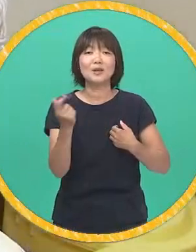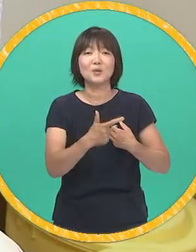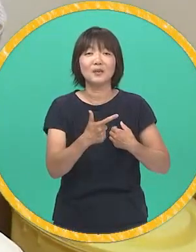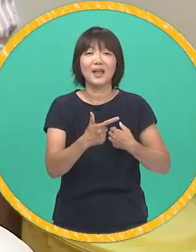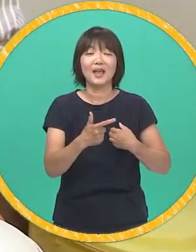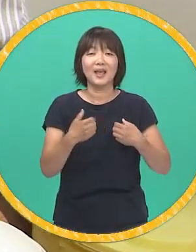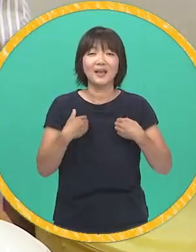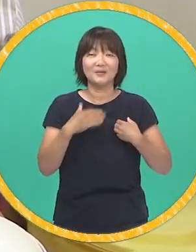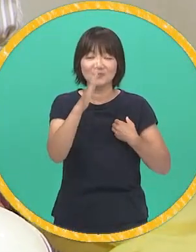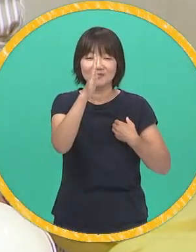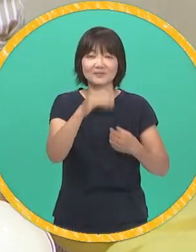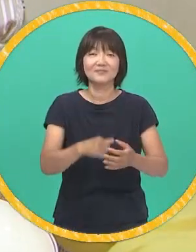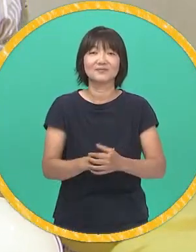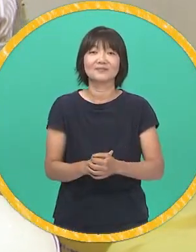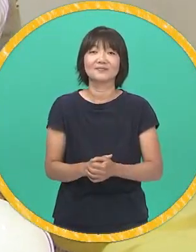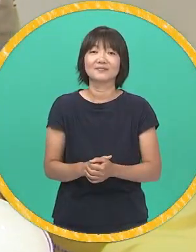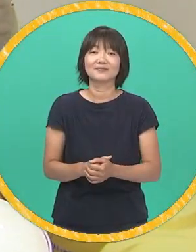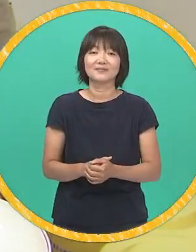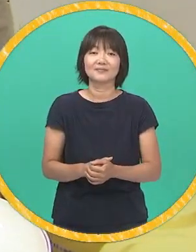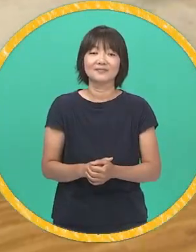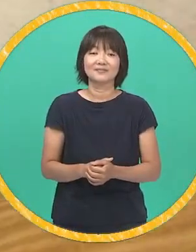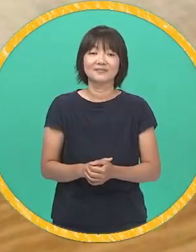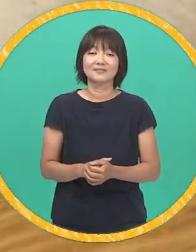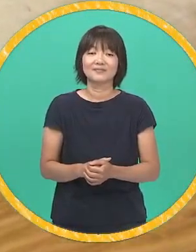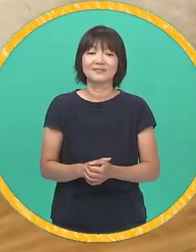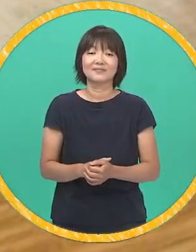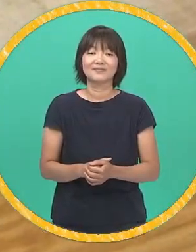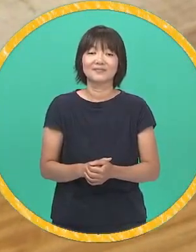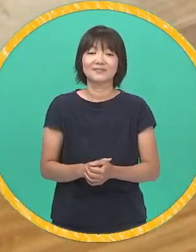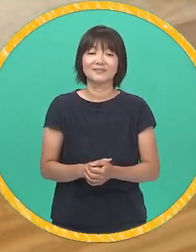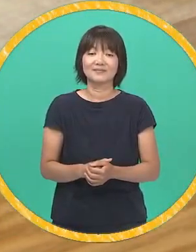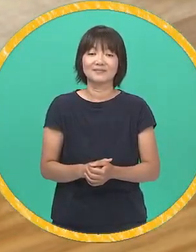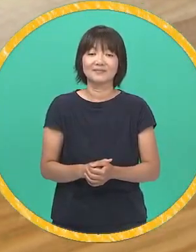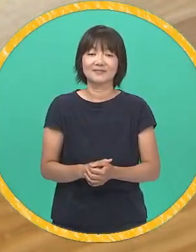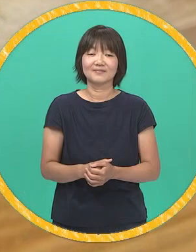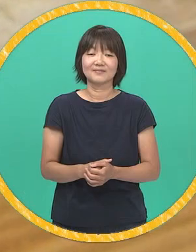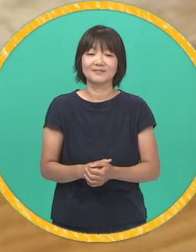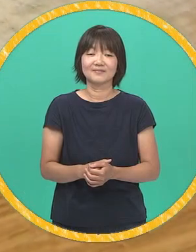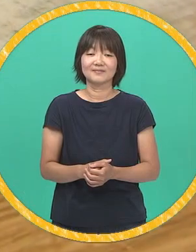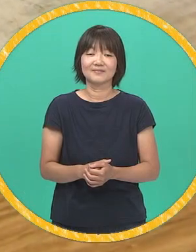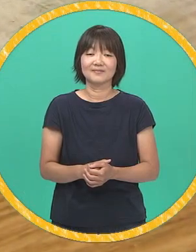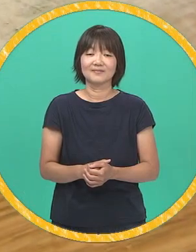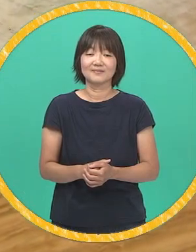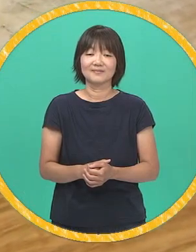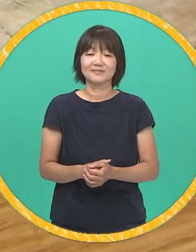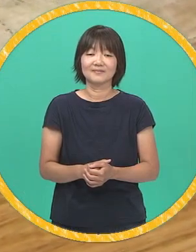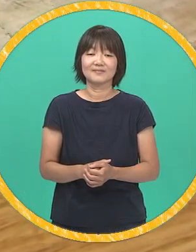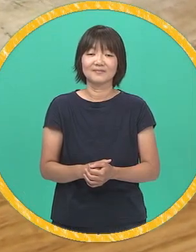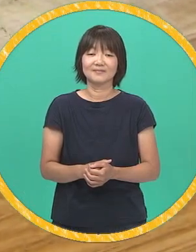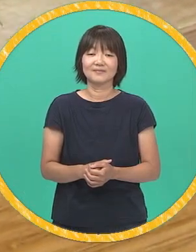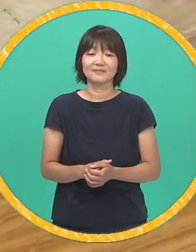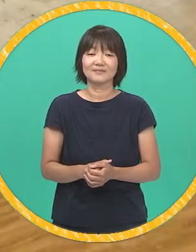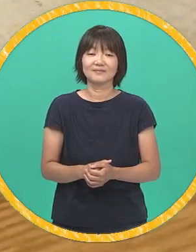ないかこれじゃん豪快ですかね